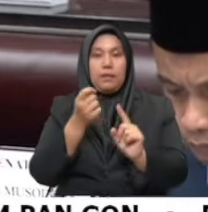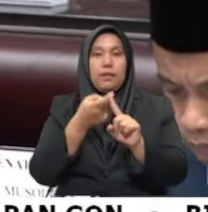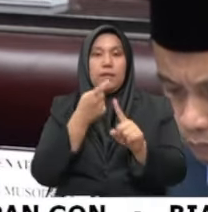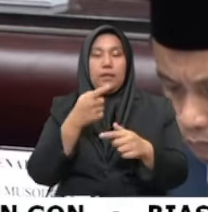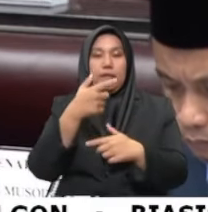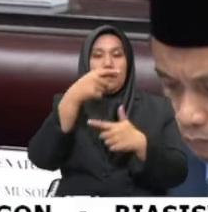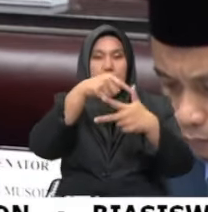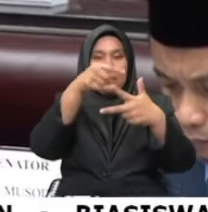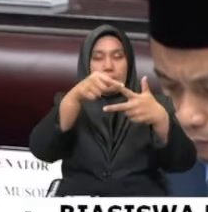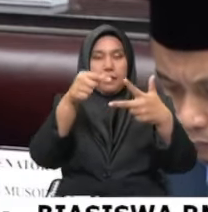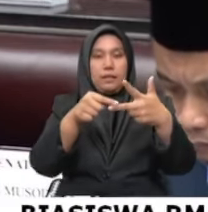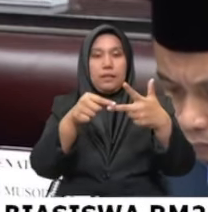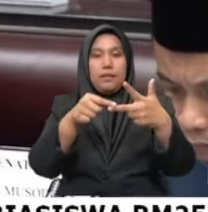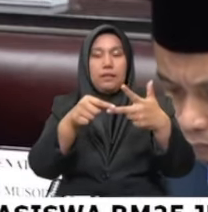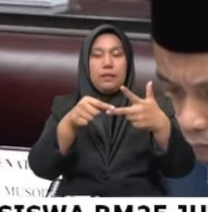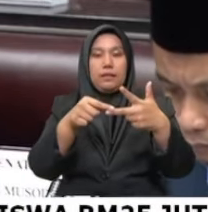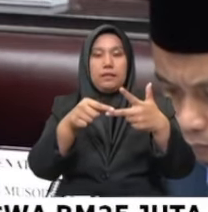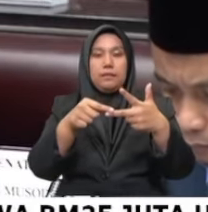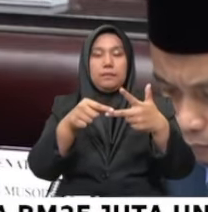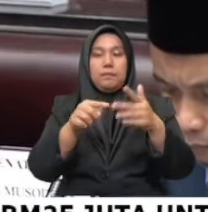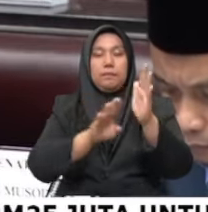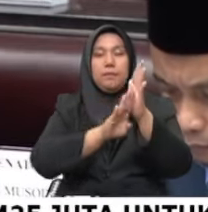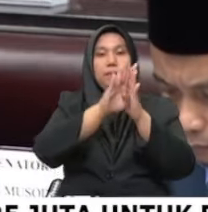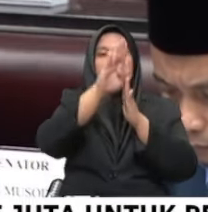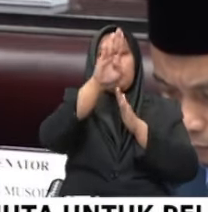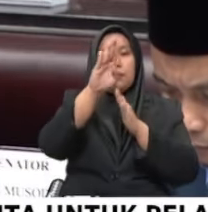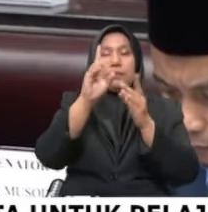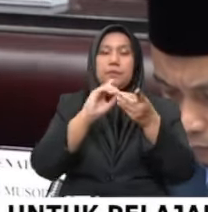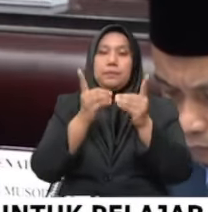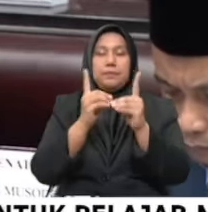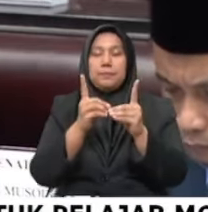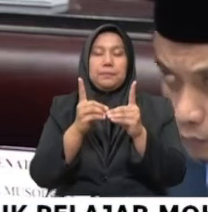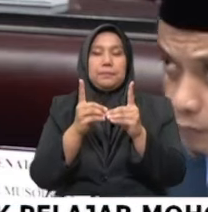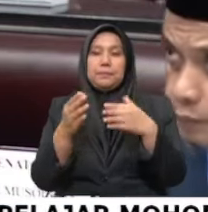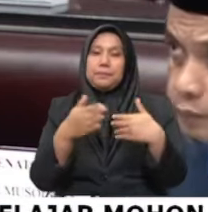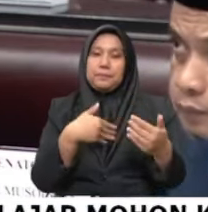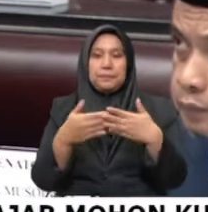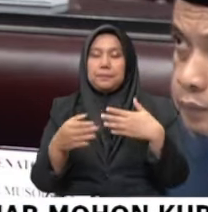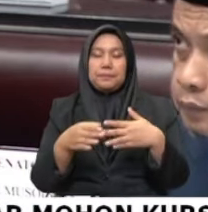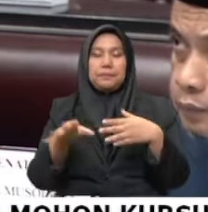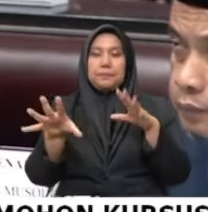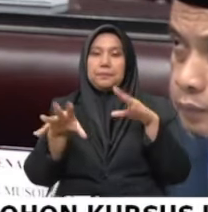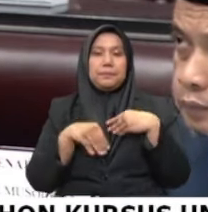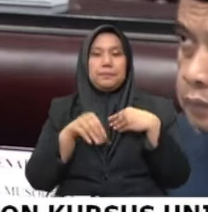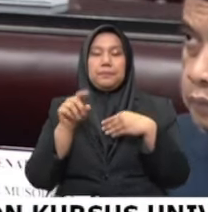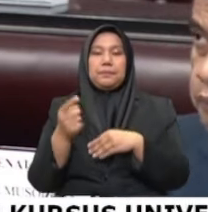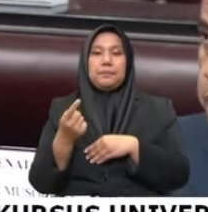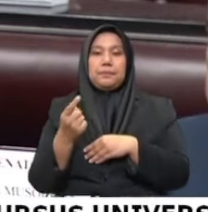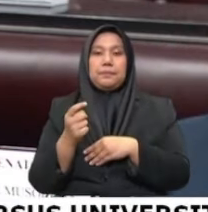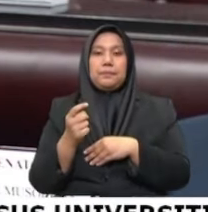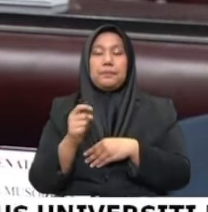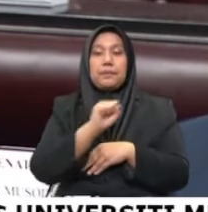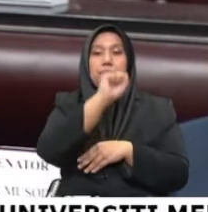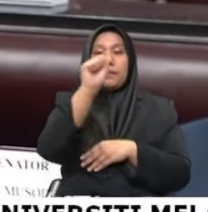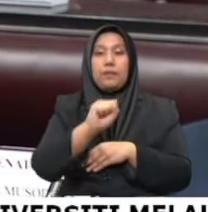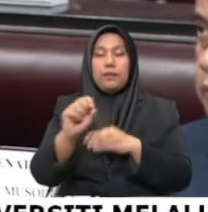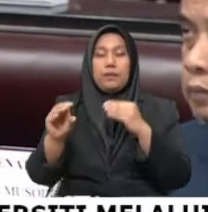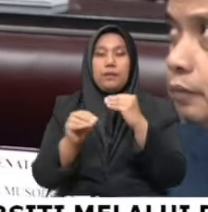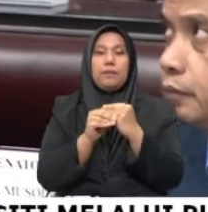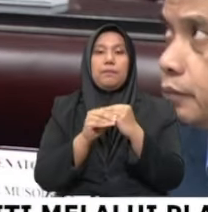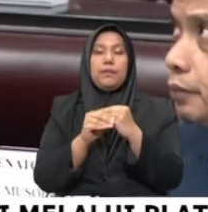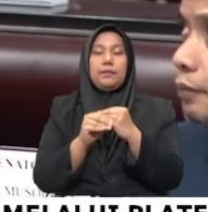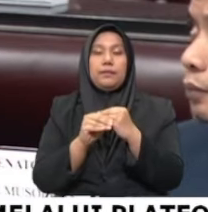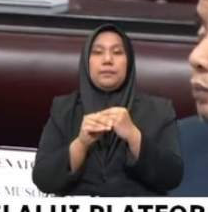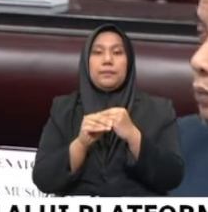sektor pembangunan digital. Tapi tak apa, saya terima apa jawapan itu. Cuma soalan tambahan saya, Tuan Speaker,